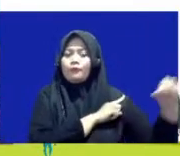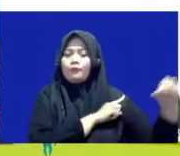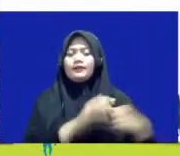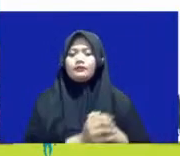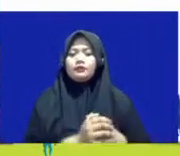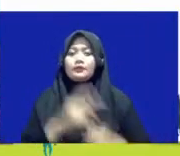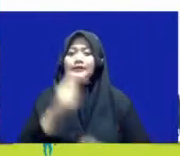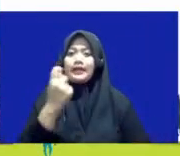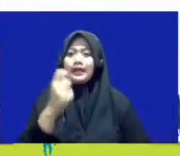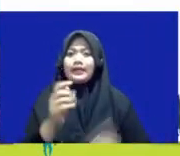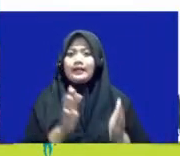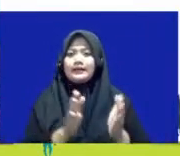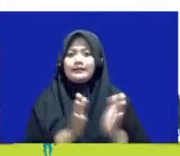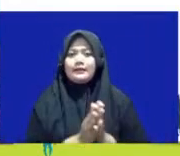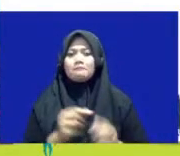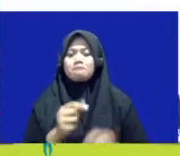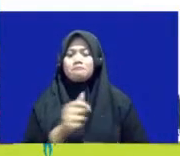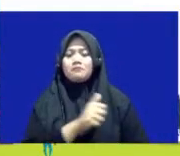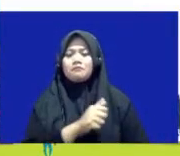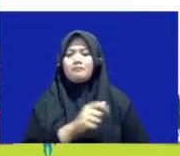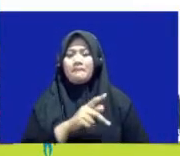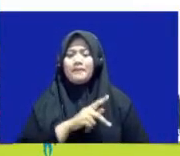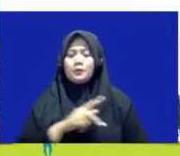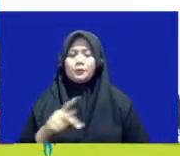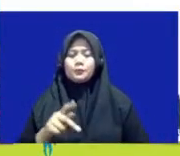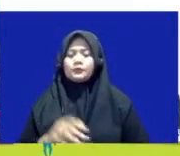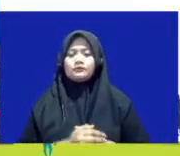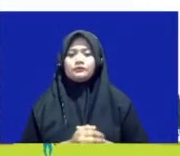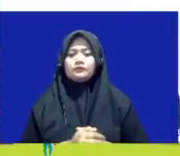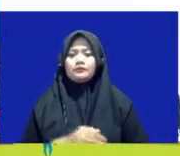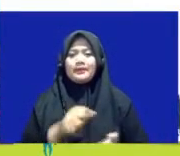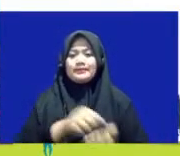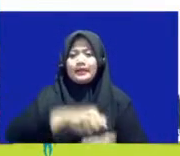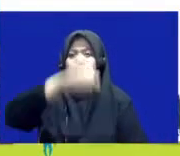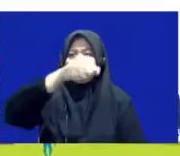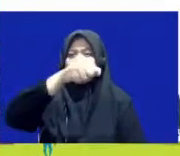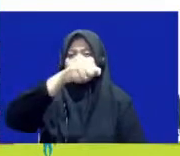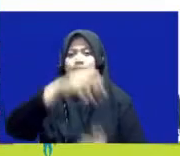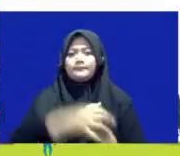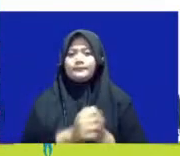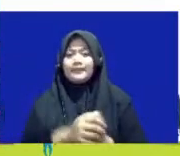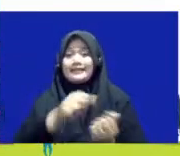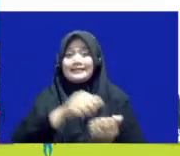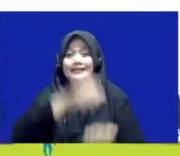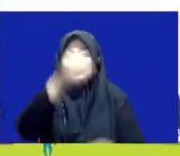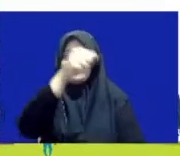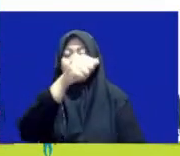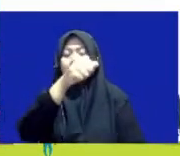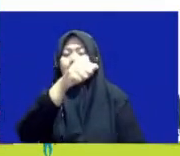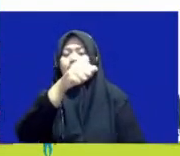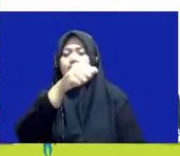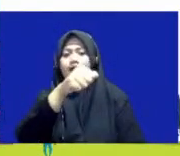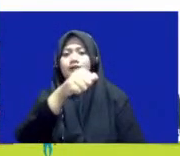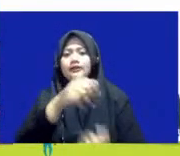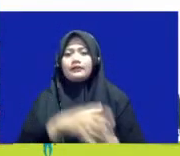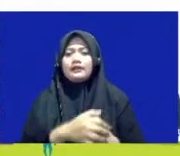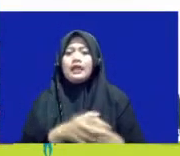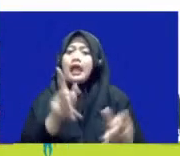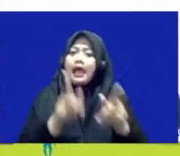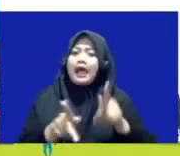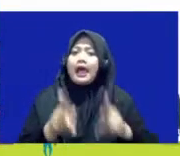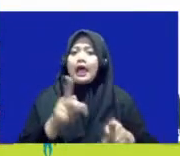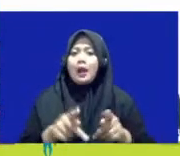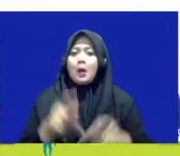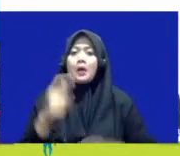bencana melalui sertifikasi. Sertifikasi ini bahwa